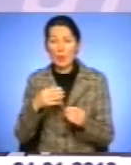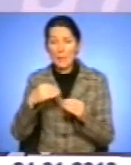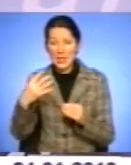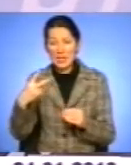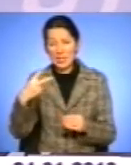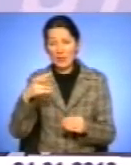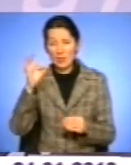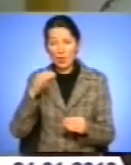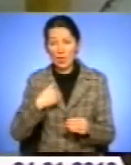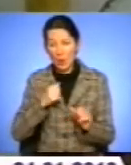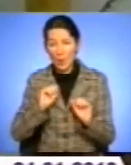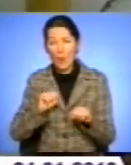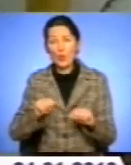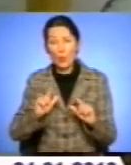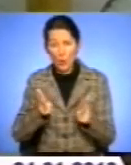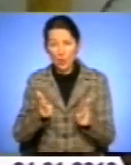звітує